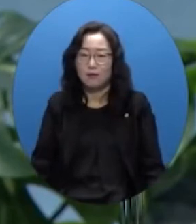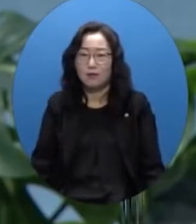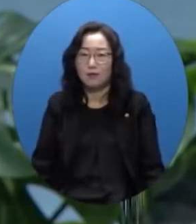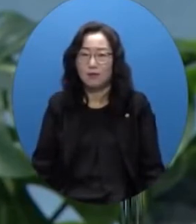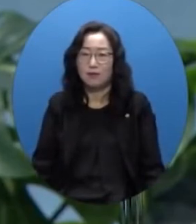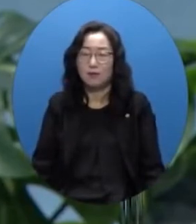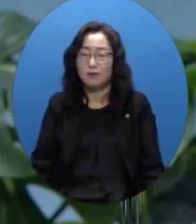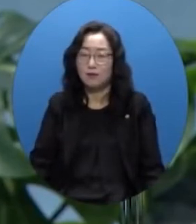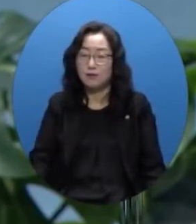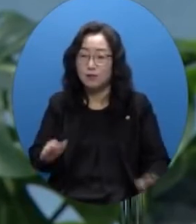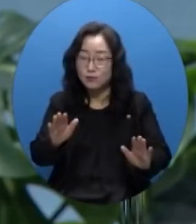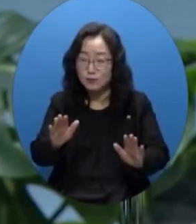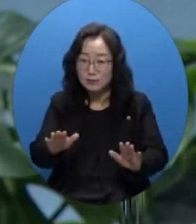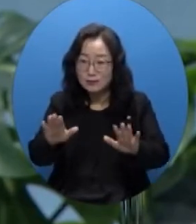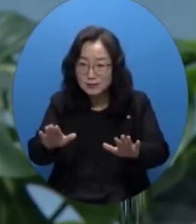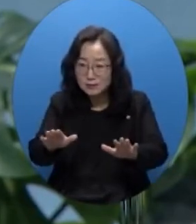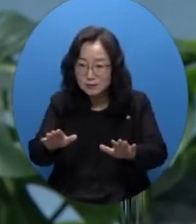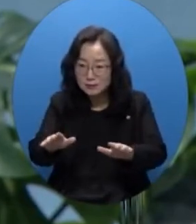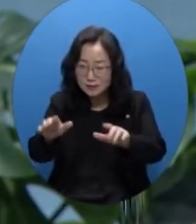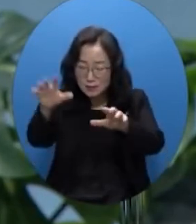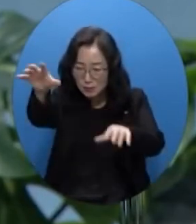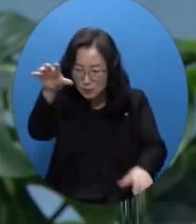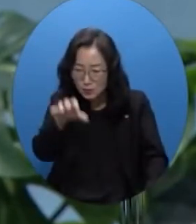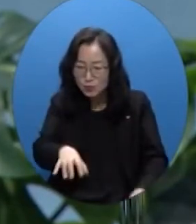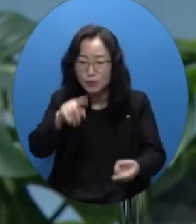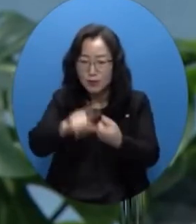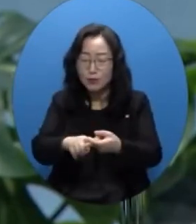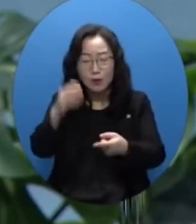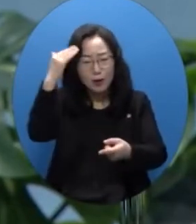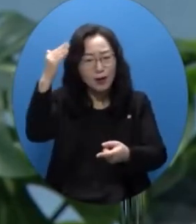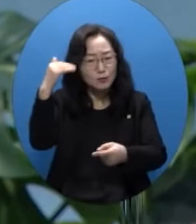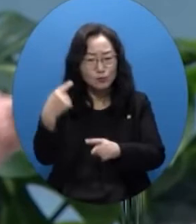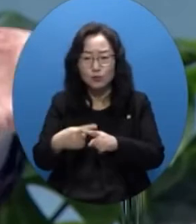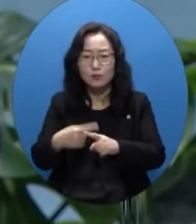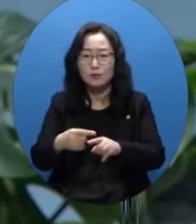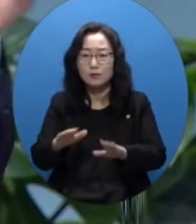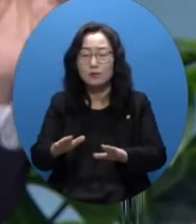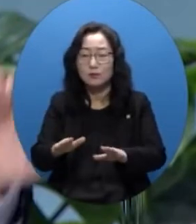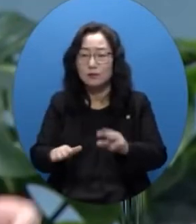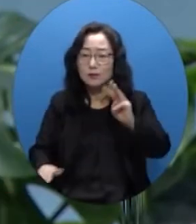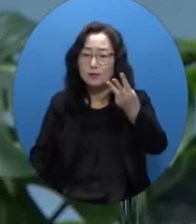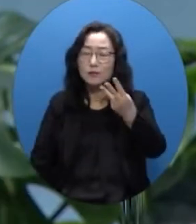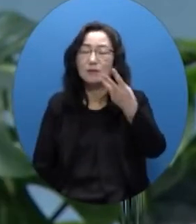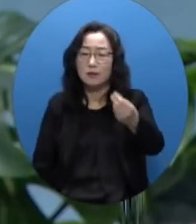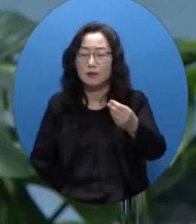좀 삼사십 년 후에 우리가 똑같은 상황에 처하게 되고 있습니다 300 만날 때는 천사들이